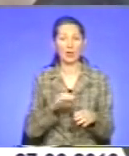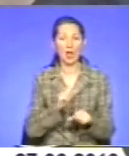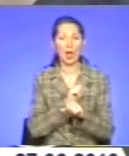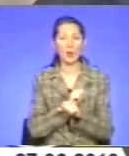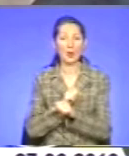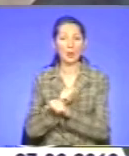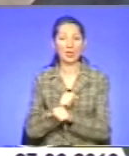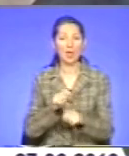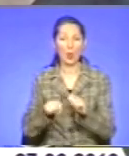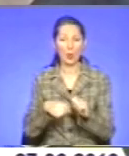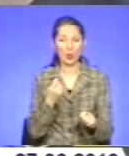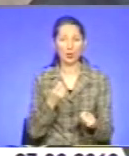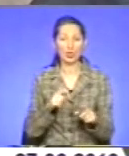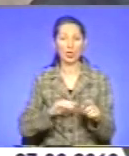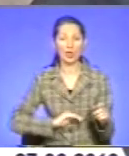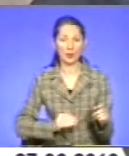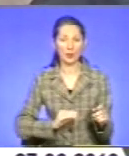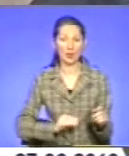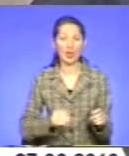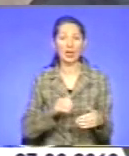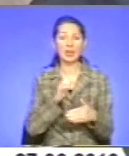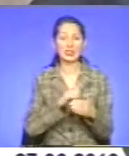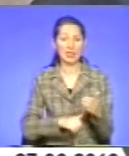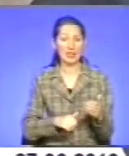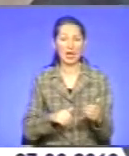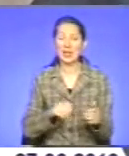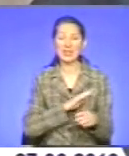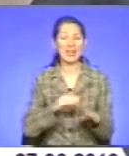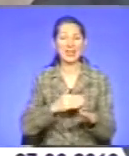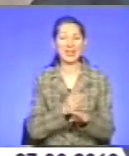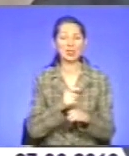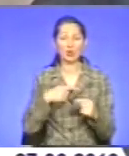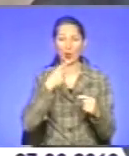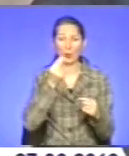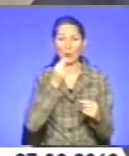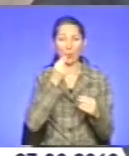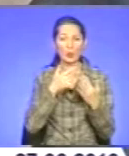суб'єктом господарювання і зняття відповідної неякісної продукції із ринку.